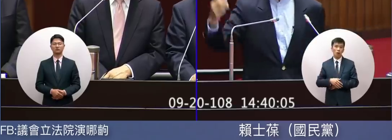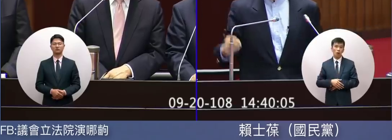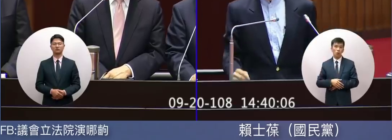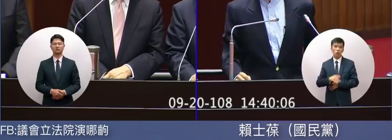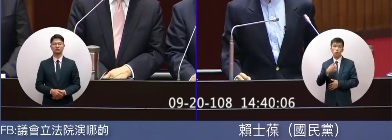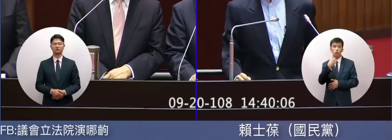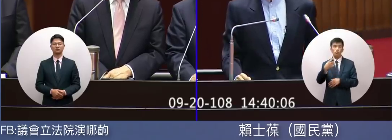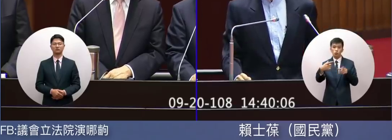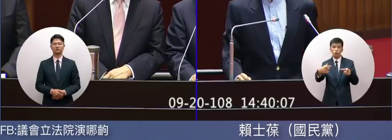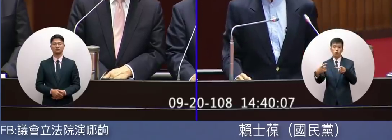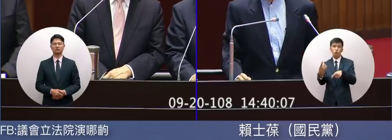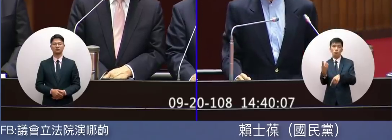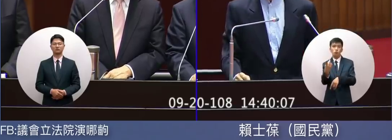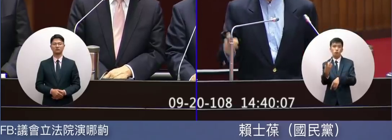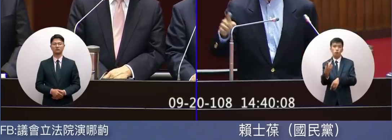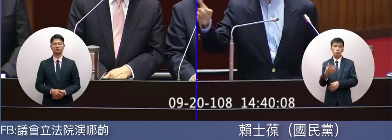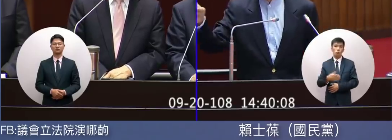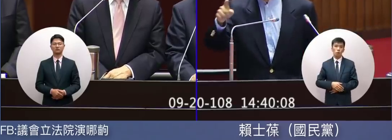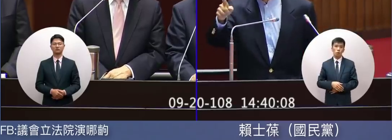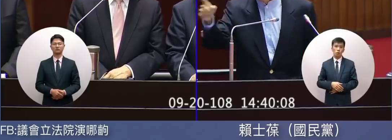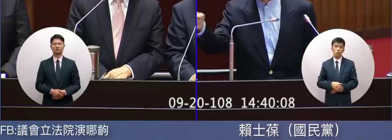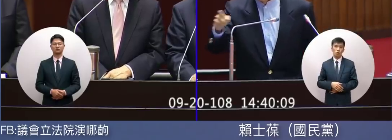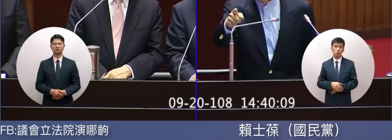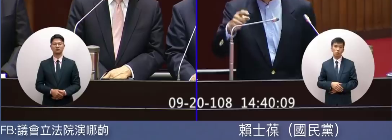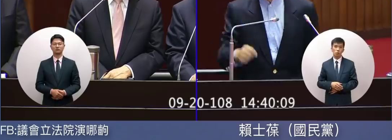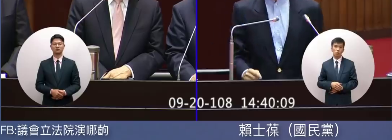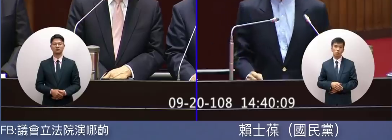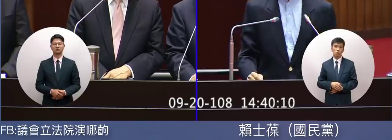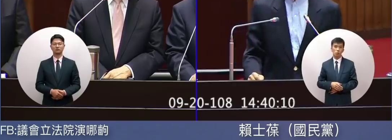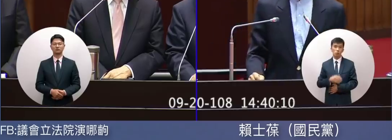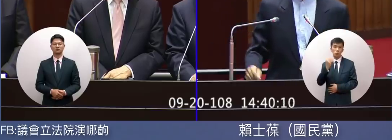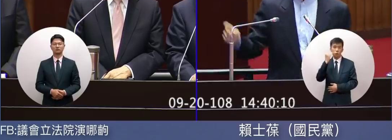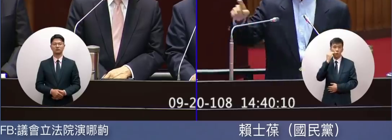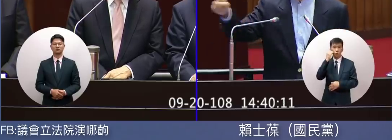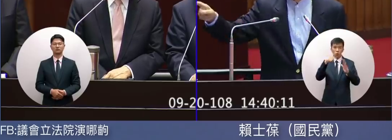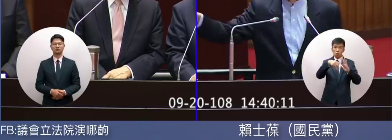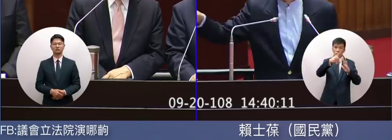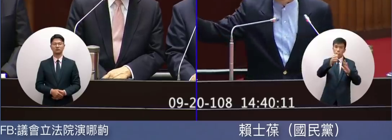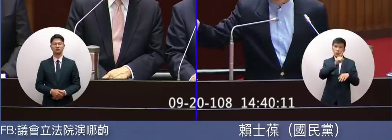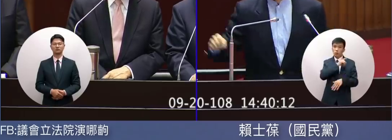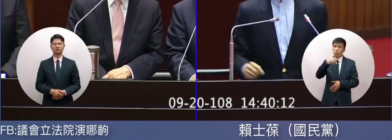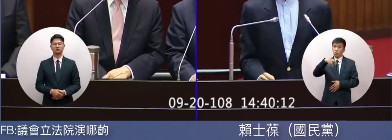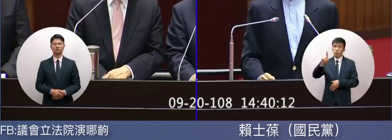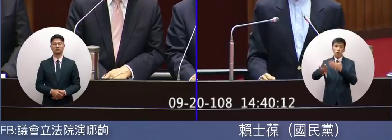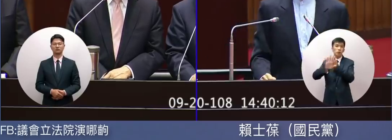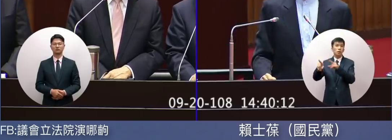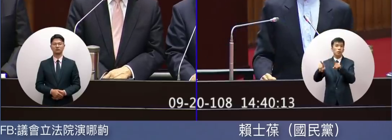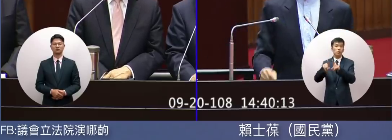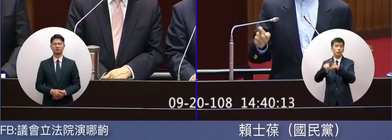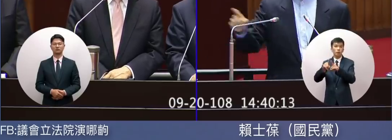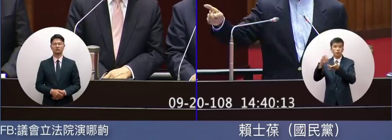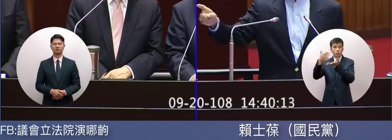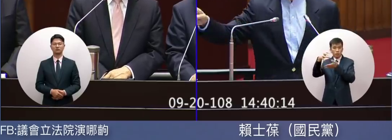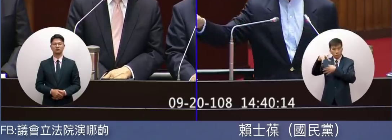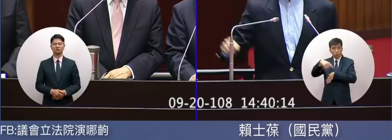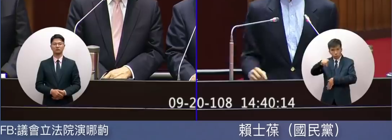三桌。苏院长有机会，你知道你官员啊，或者你自己啊，到一般的餐厅去看看，